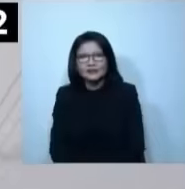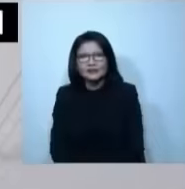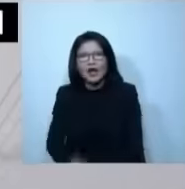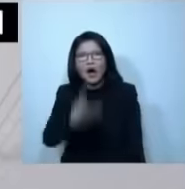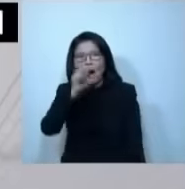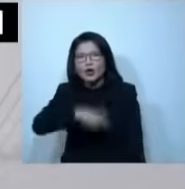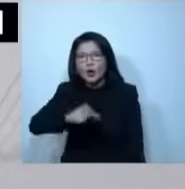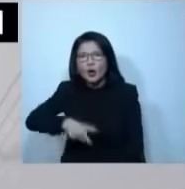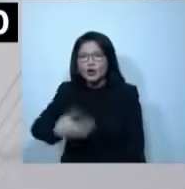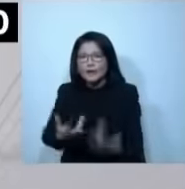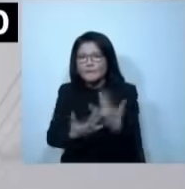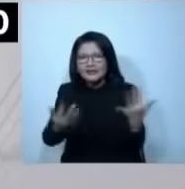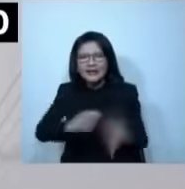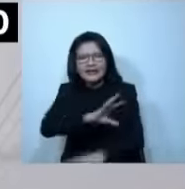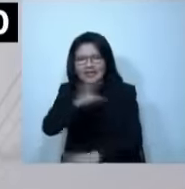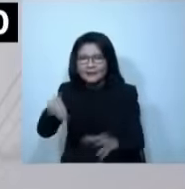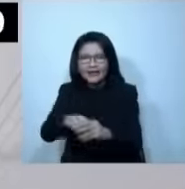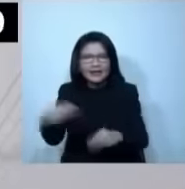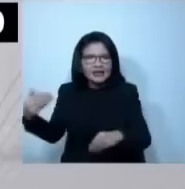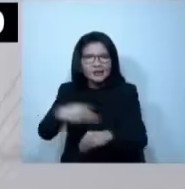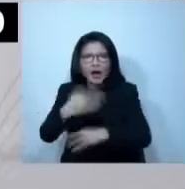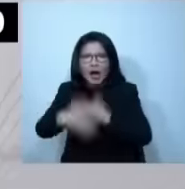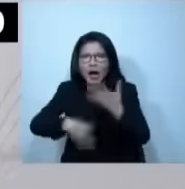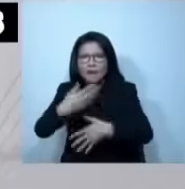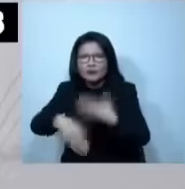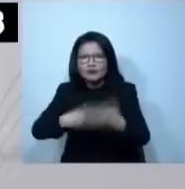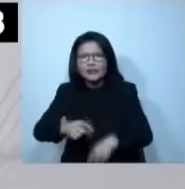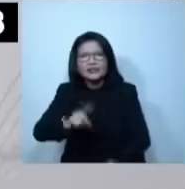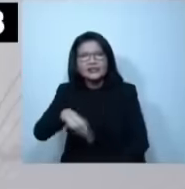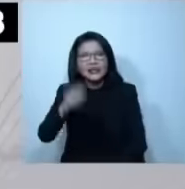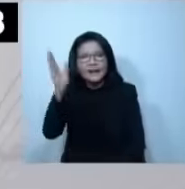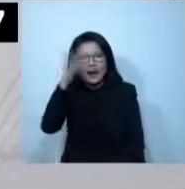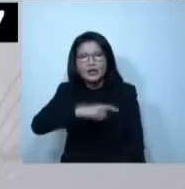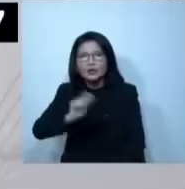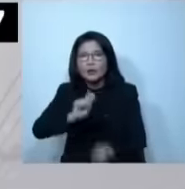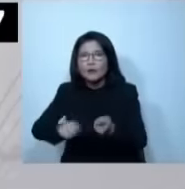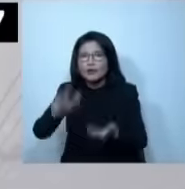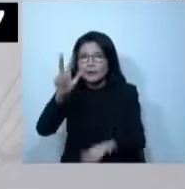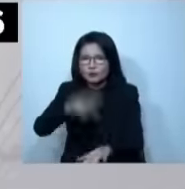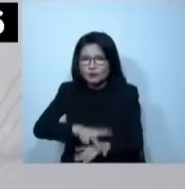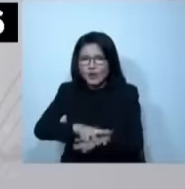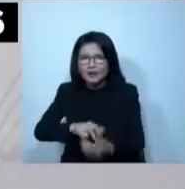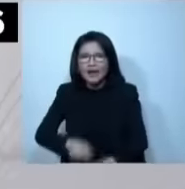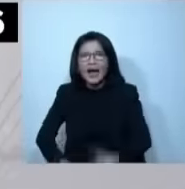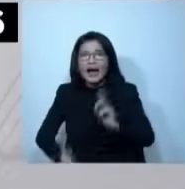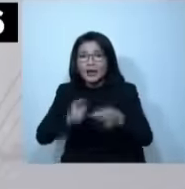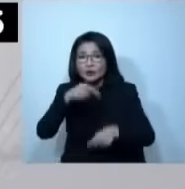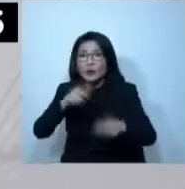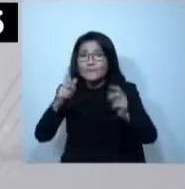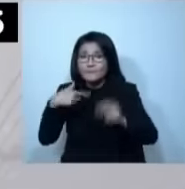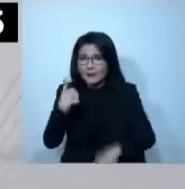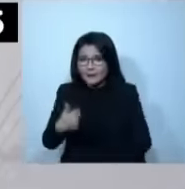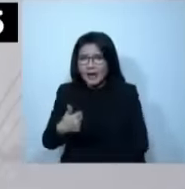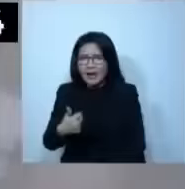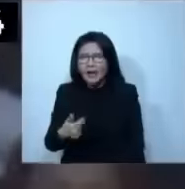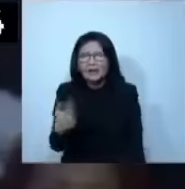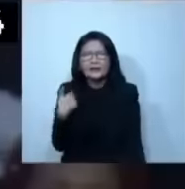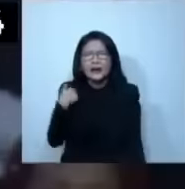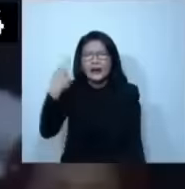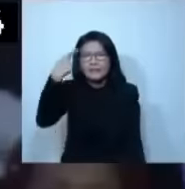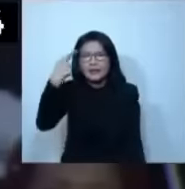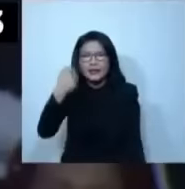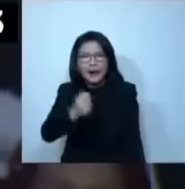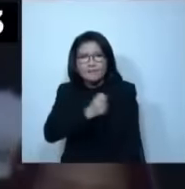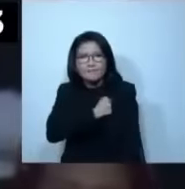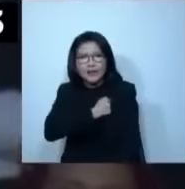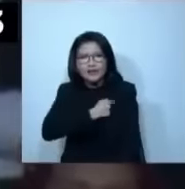tokoh masyarakat, semua dilibatkan dalam proses keseharian dalam pengambilan keputusan. Kalau itu bisa terjadi, rasa-rasanya bangsa